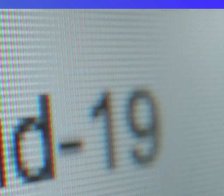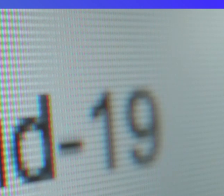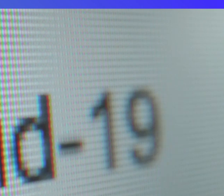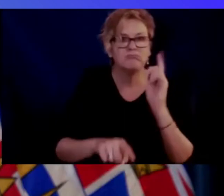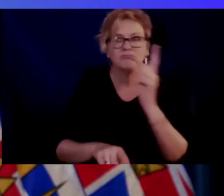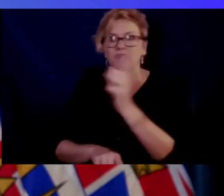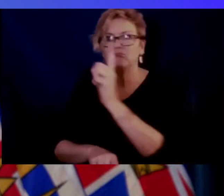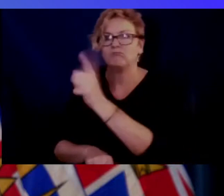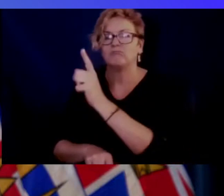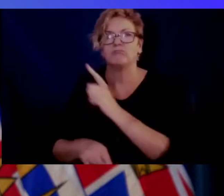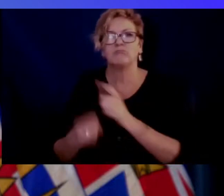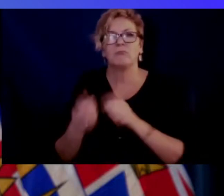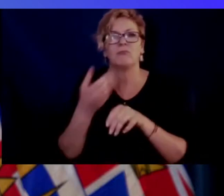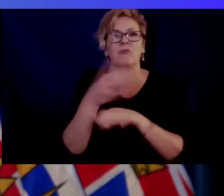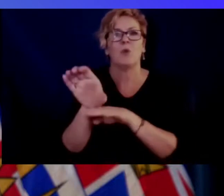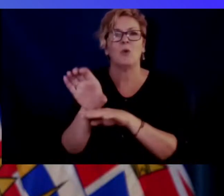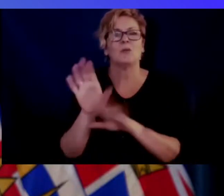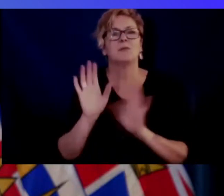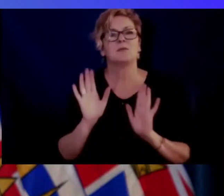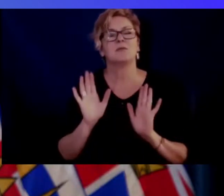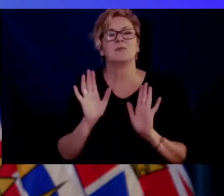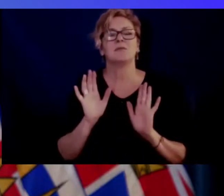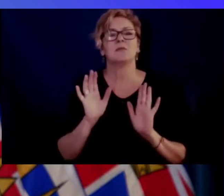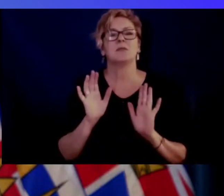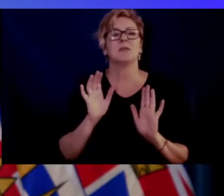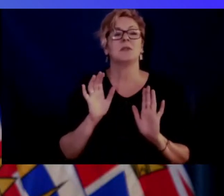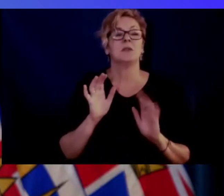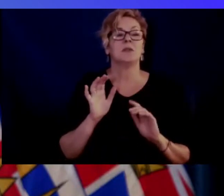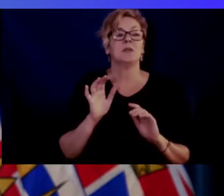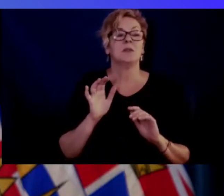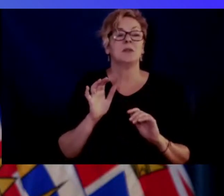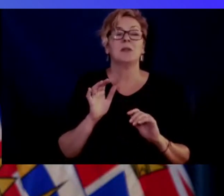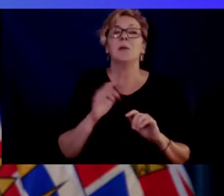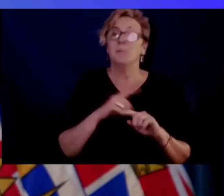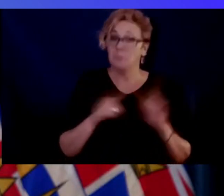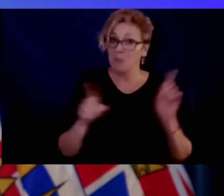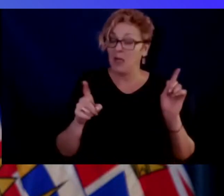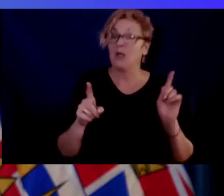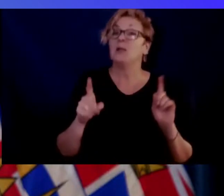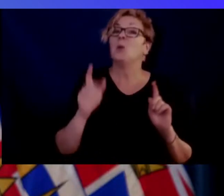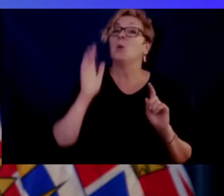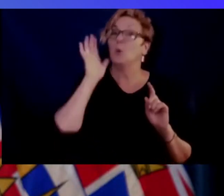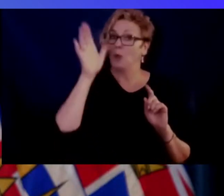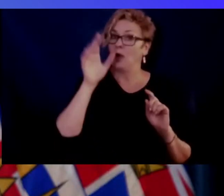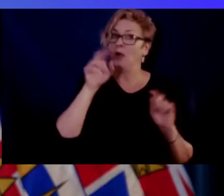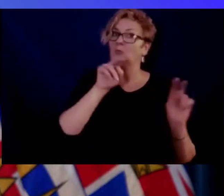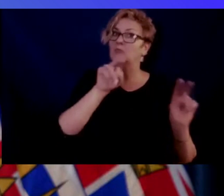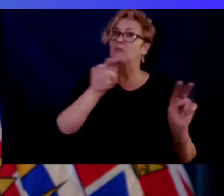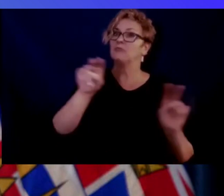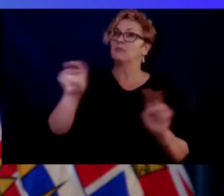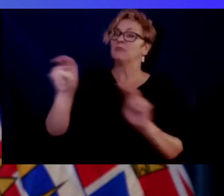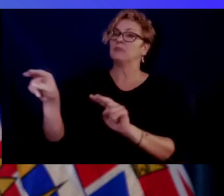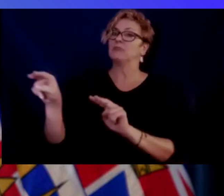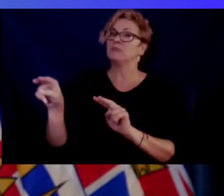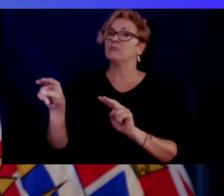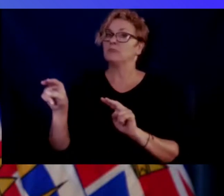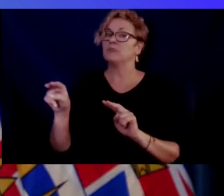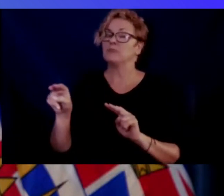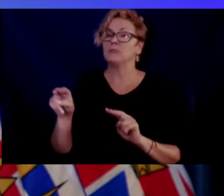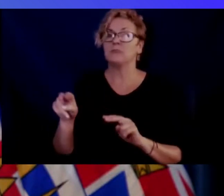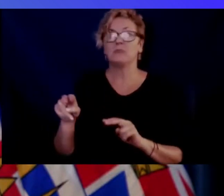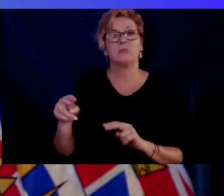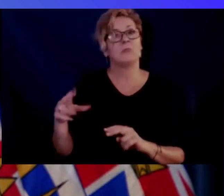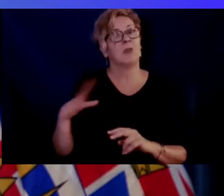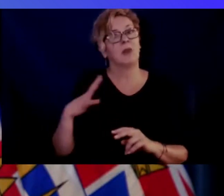대폭 증가하며 나오게 되었는데요. B씨주 보건당국은 이는 추수감사절 연휴 때 우리가 얼마나 많은 모임을 가졌는지 알 수 있는